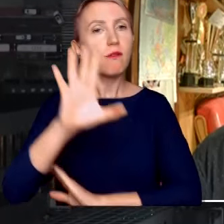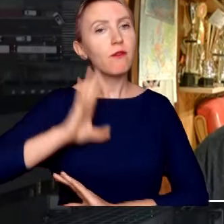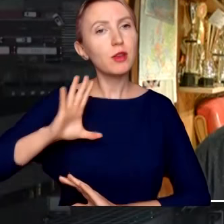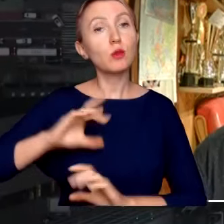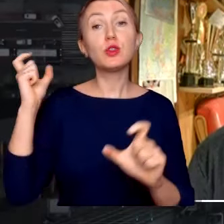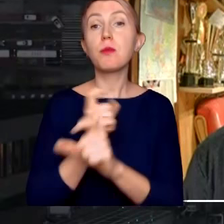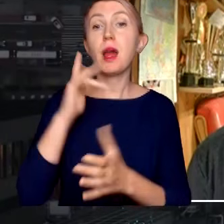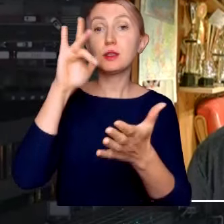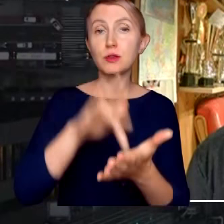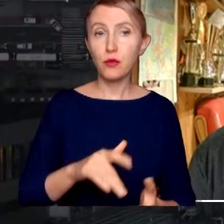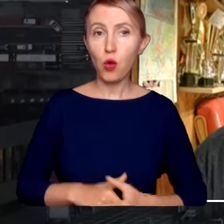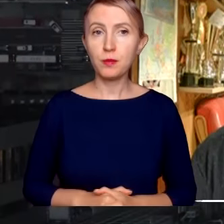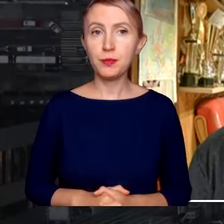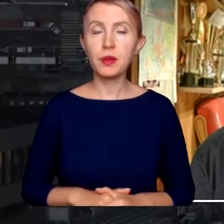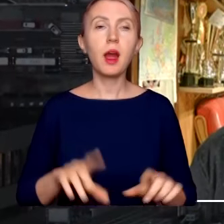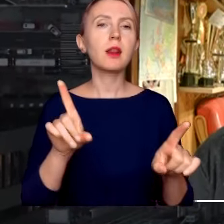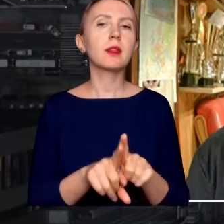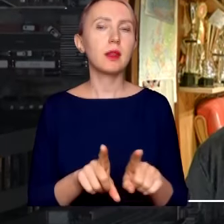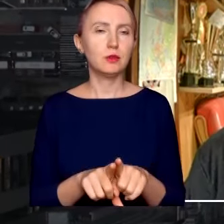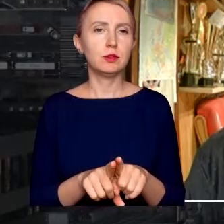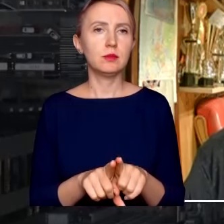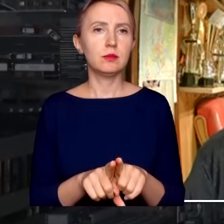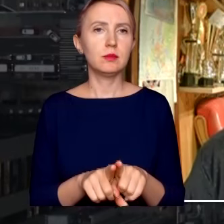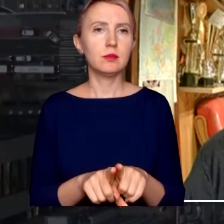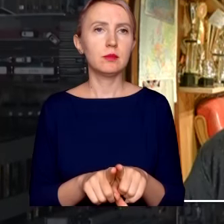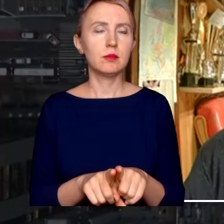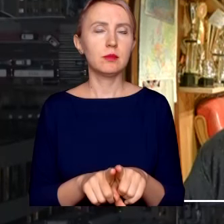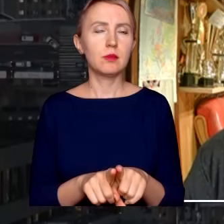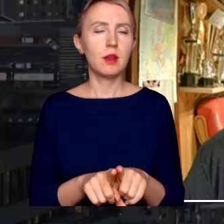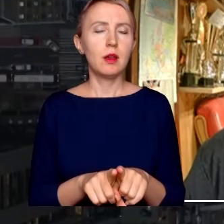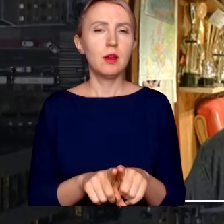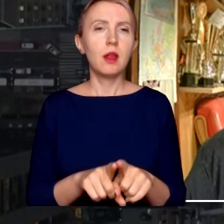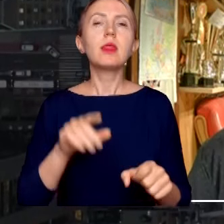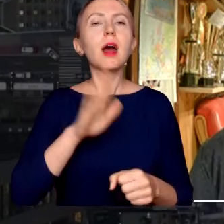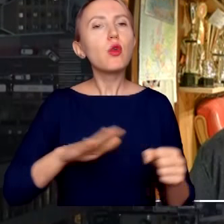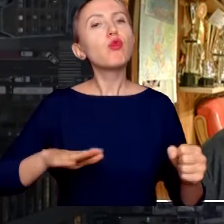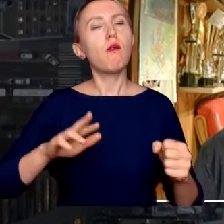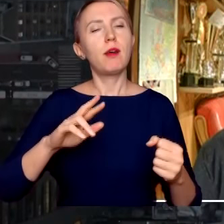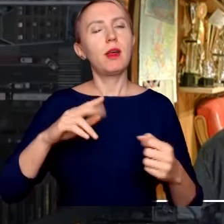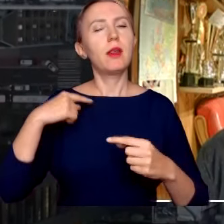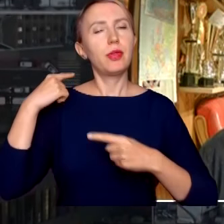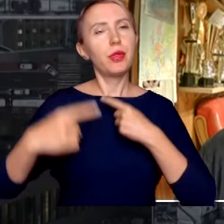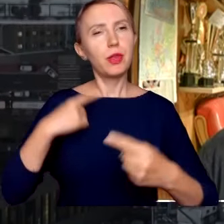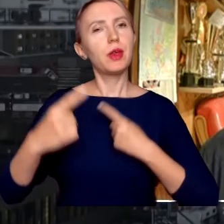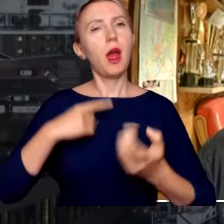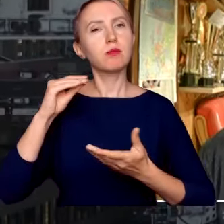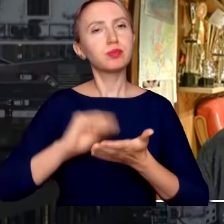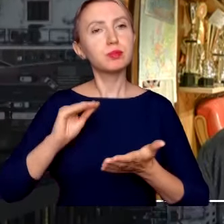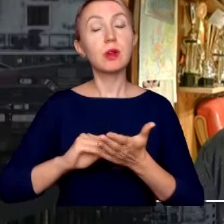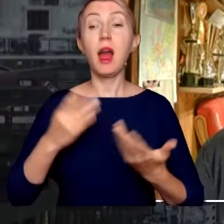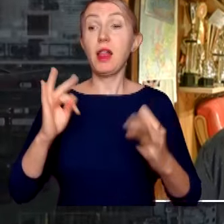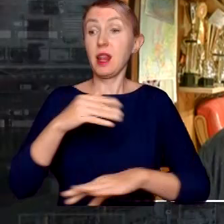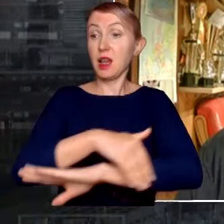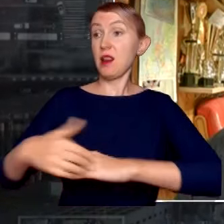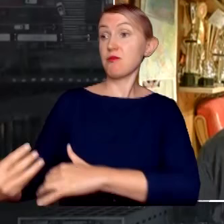który odwiedzali, ale też pielęgnowania ojczystych tradycji. Natomiast kogo nam się dzisiaj próbuje przepchnąć przez granicę? Czy to